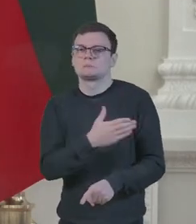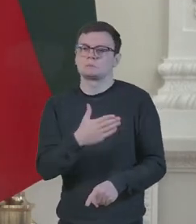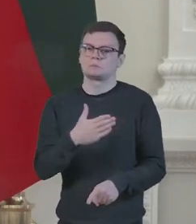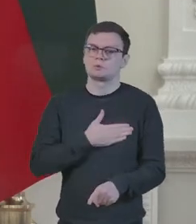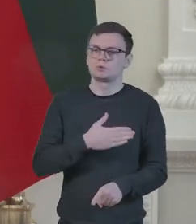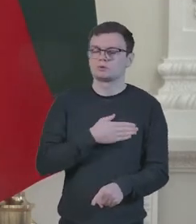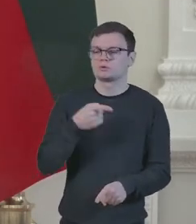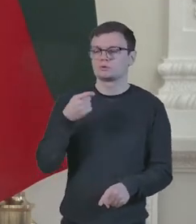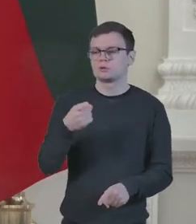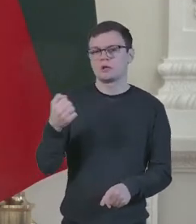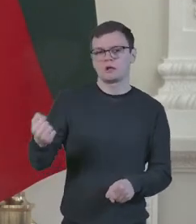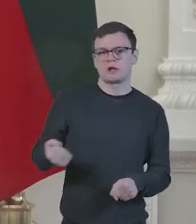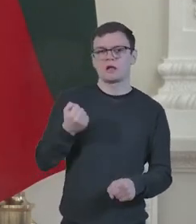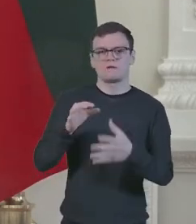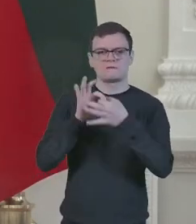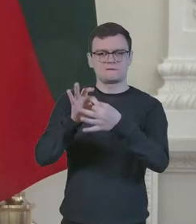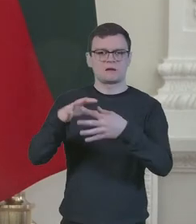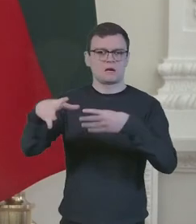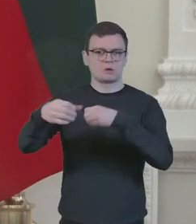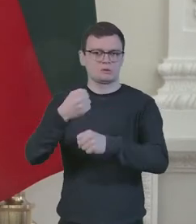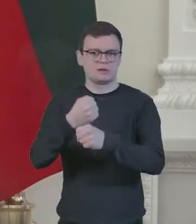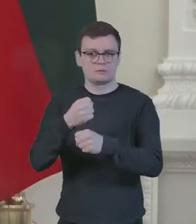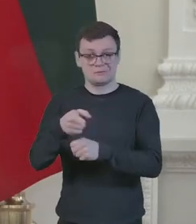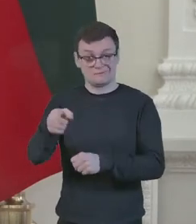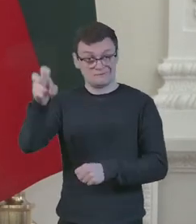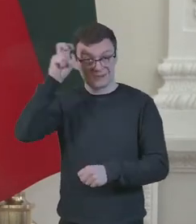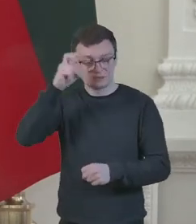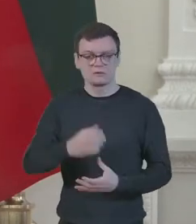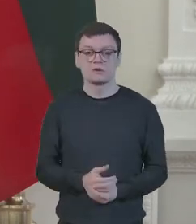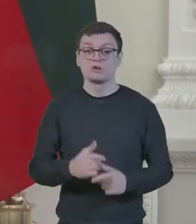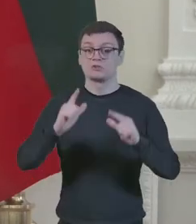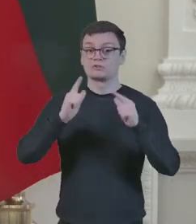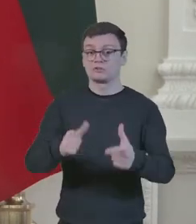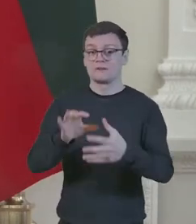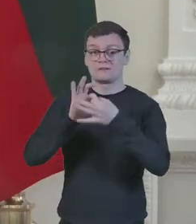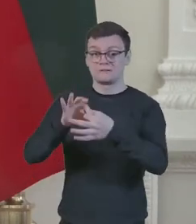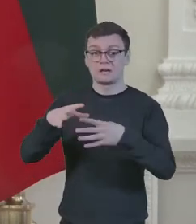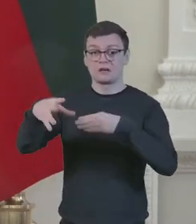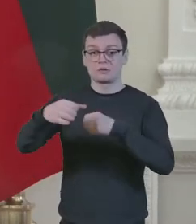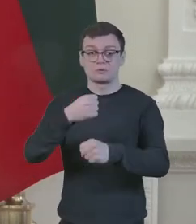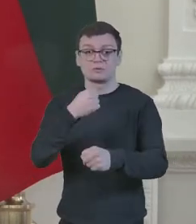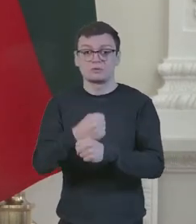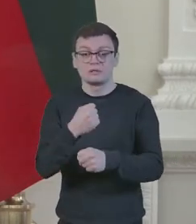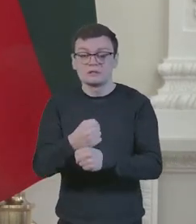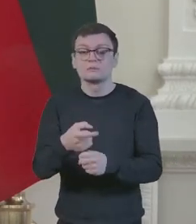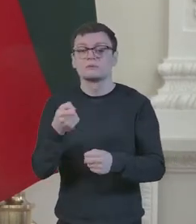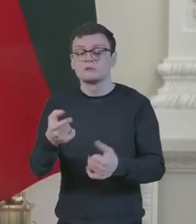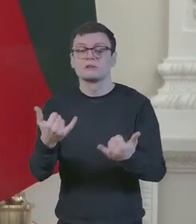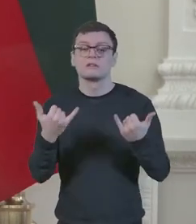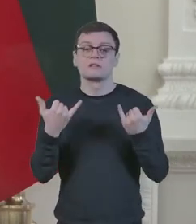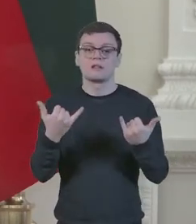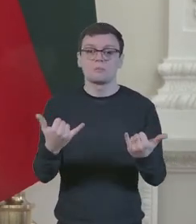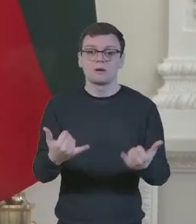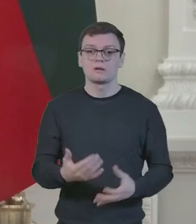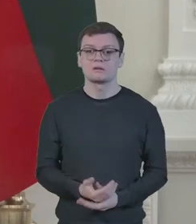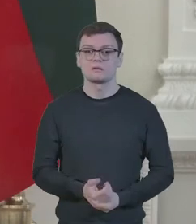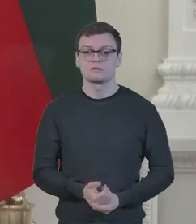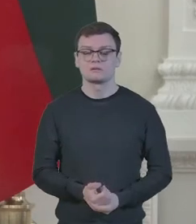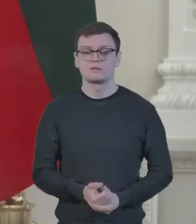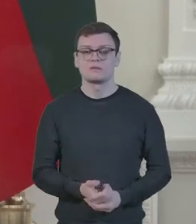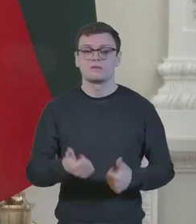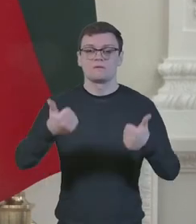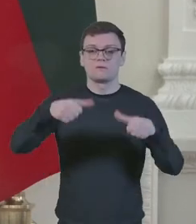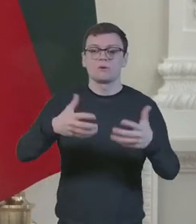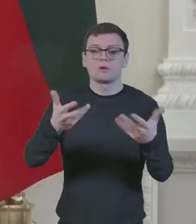šitomis valstybėmis, nors turiu pažymėti, kad tokio bendradarbiavimo jau esama dabartinėme JEF